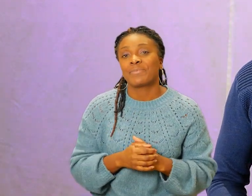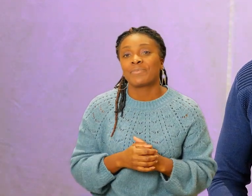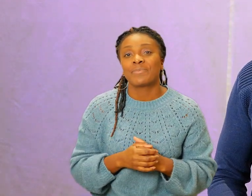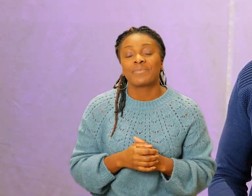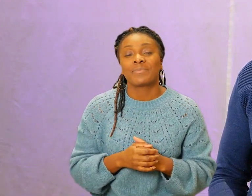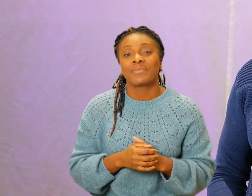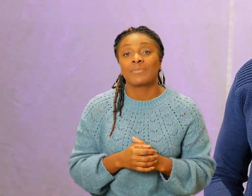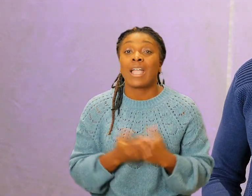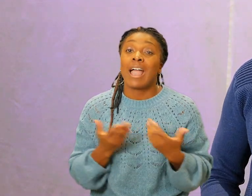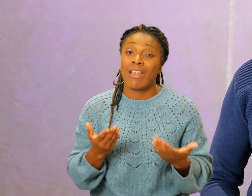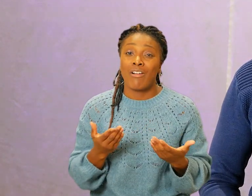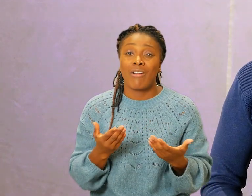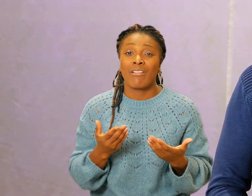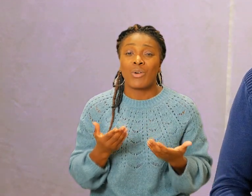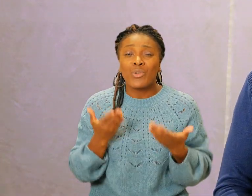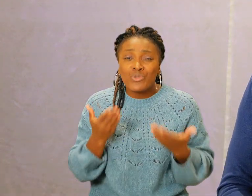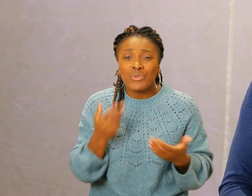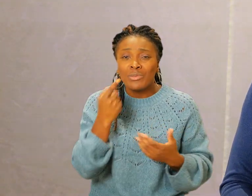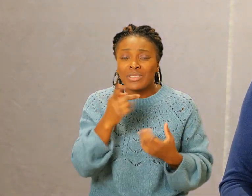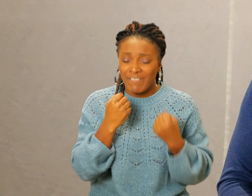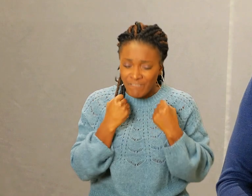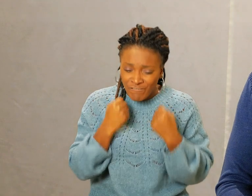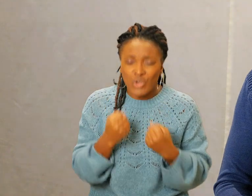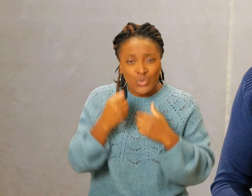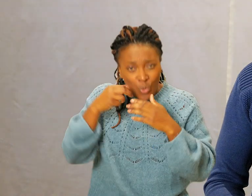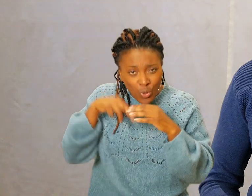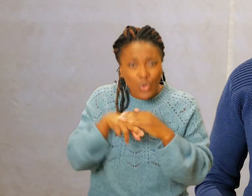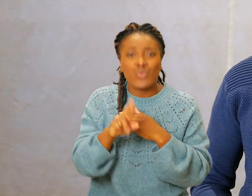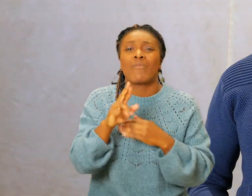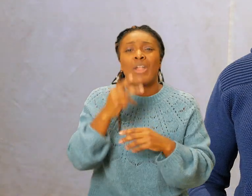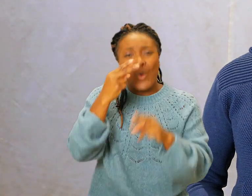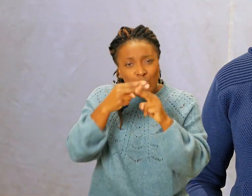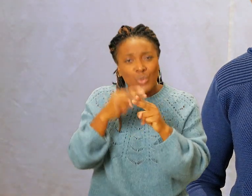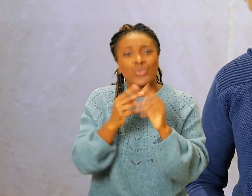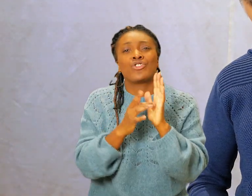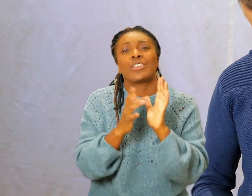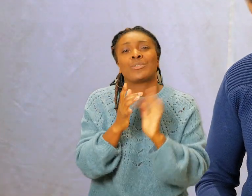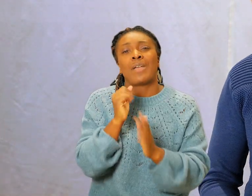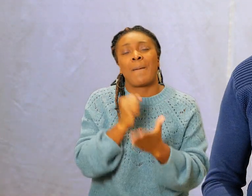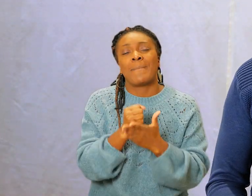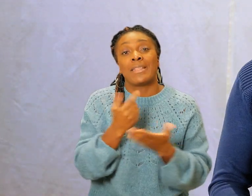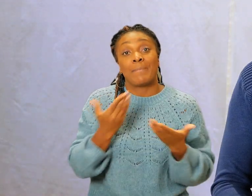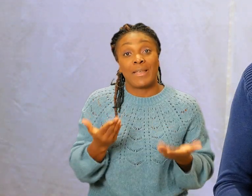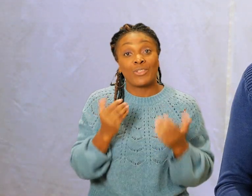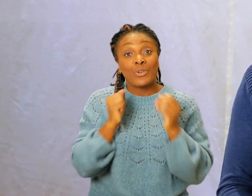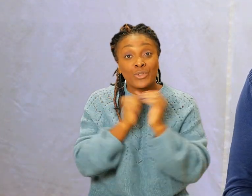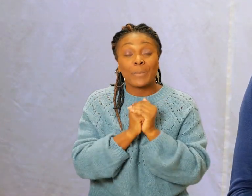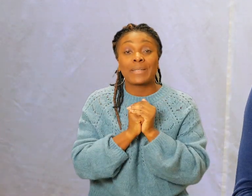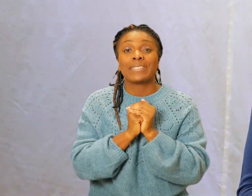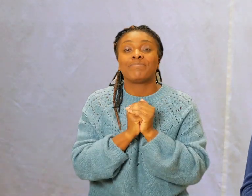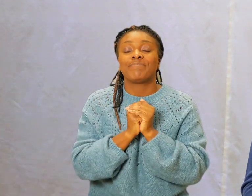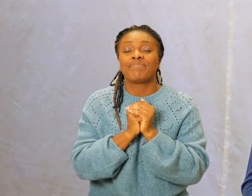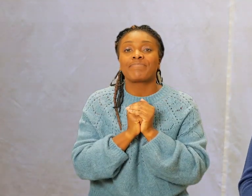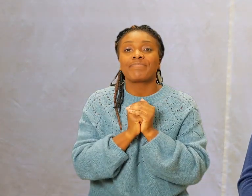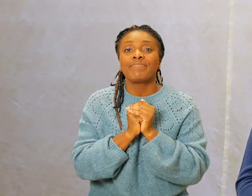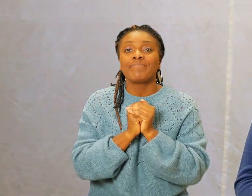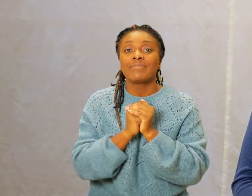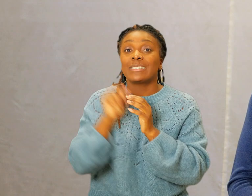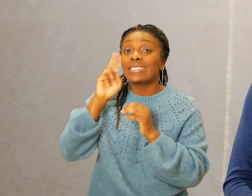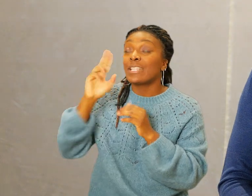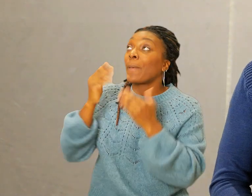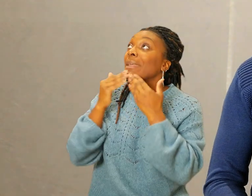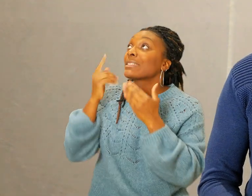Alors qu'aujourd'hui tu sois renouvelé dans tes forces. Dans le nom de Jésus. Amen. Je vais prier. Seigneur, merci pour ta